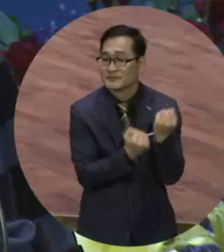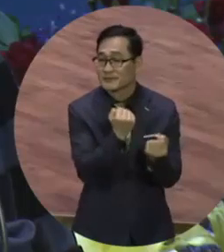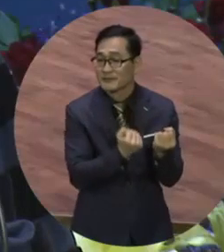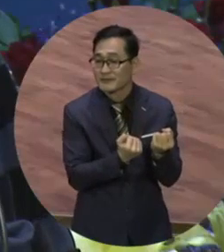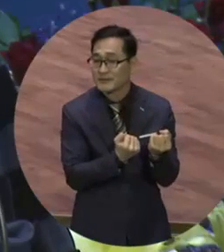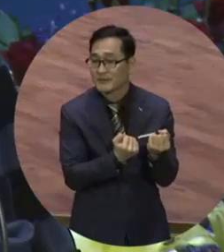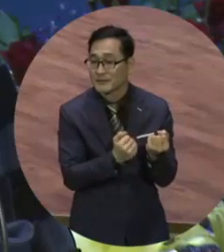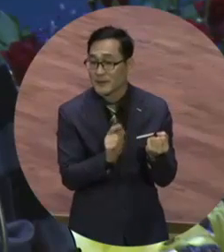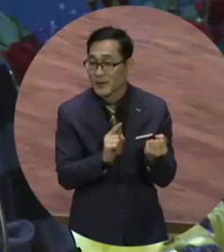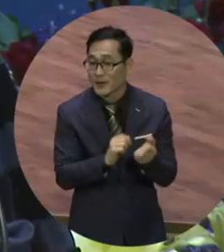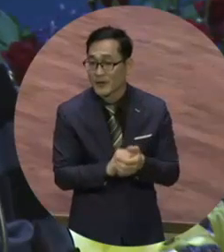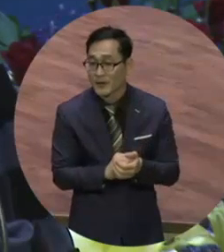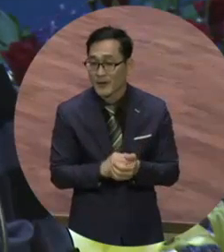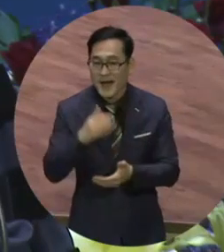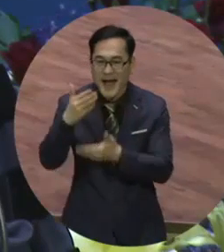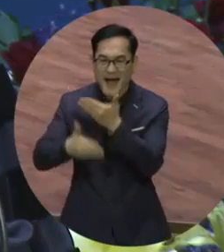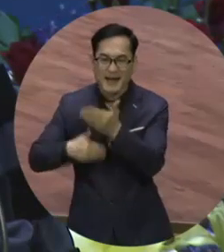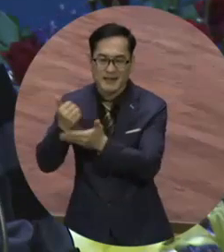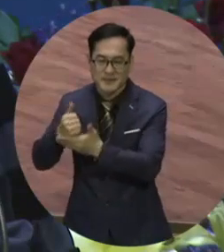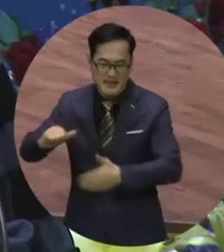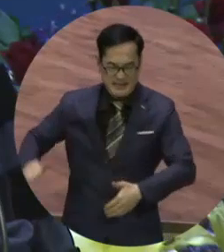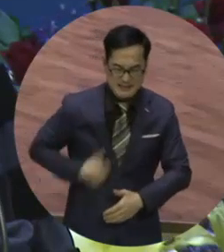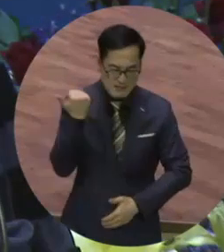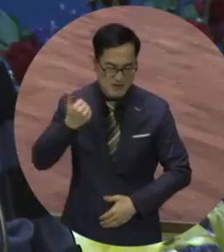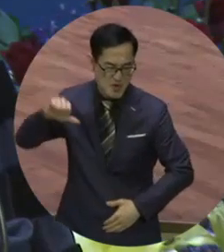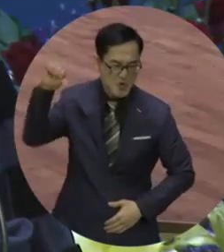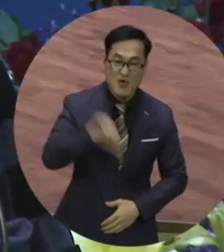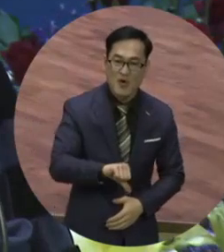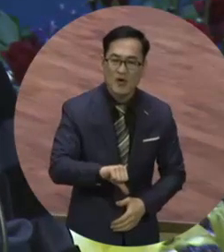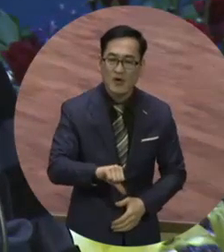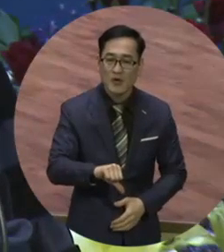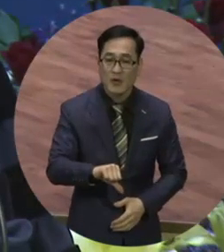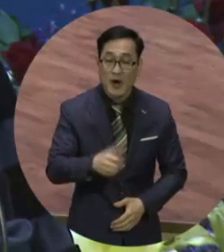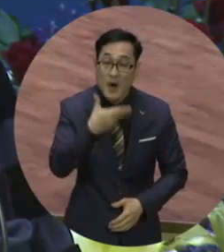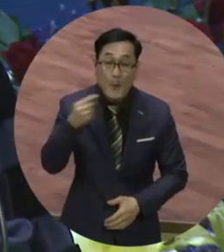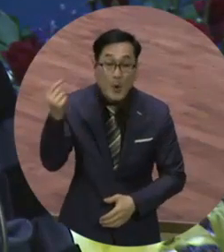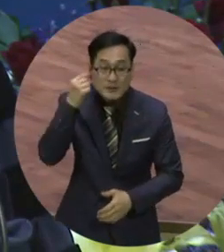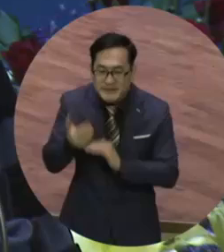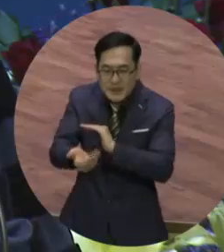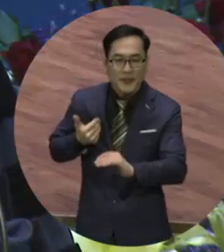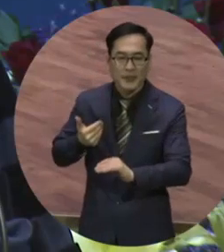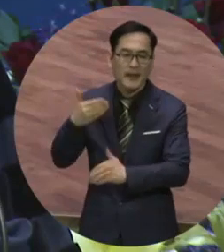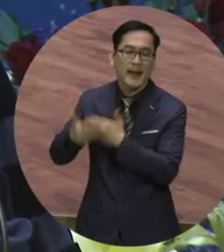바로 하나님의 진노 그랬어요. 복음 받기 전에